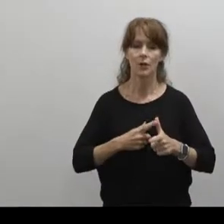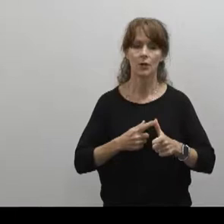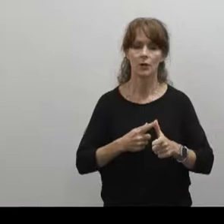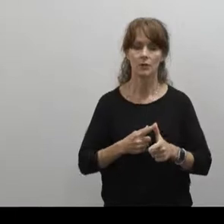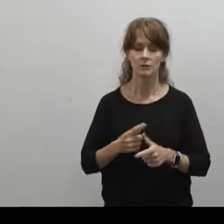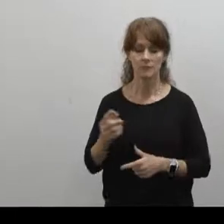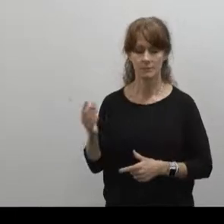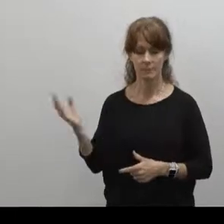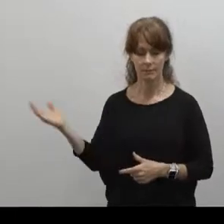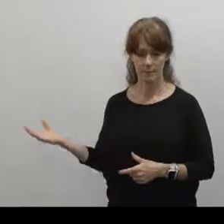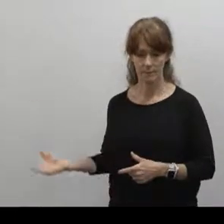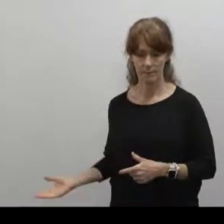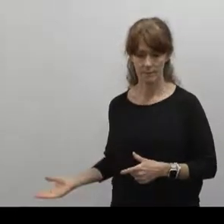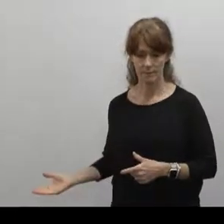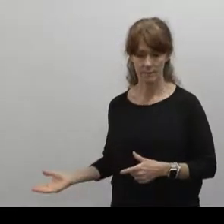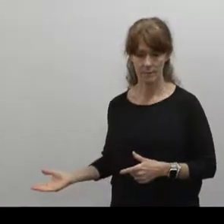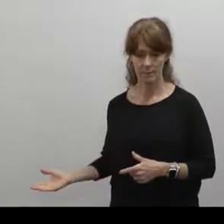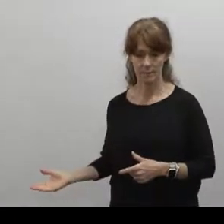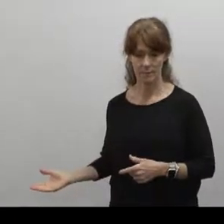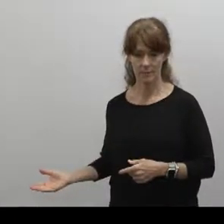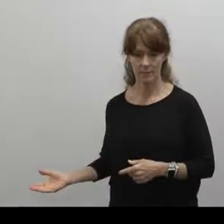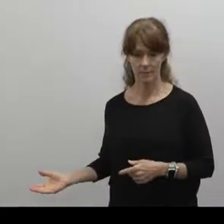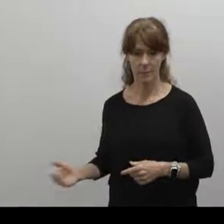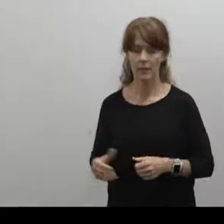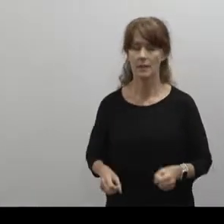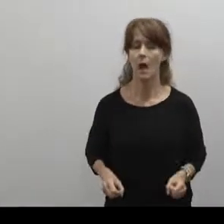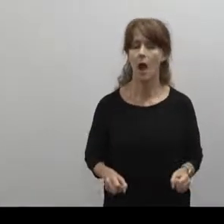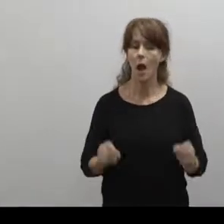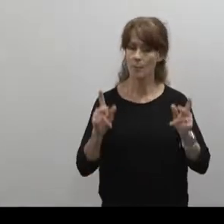là nâng dương pin đất mới chạm sạc xa mà phê mùi